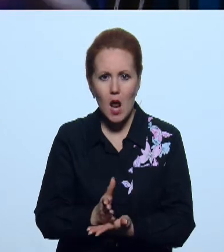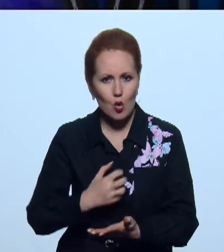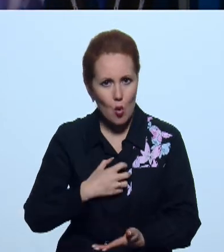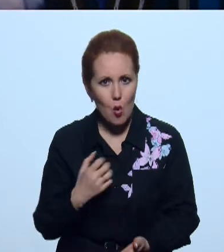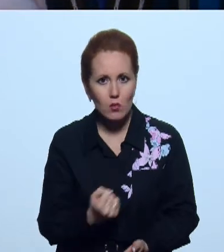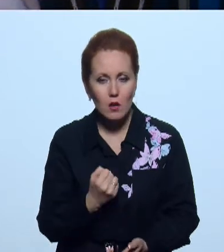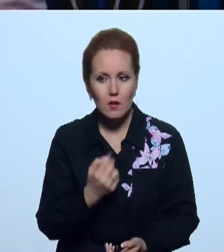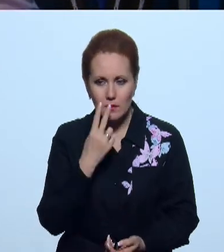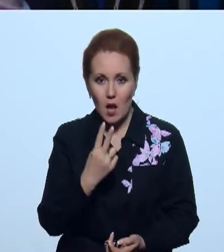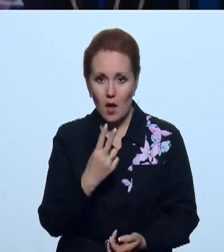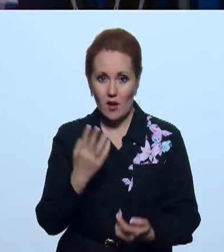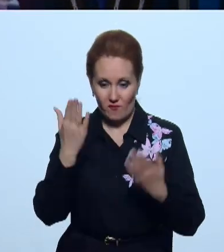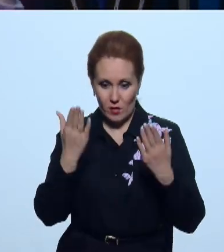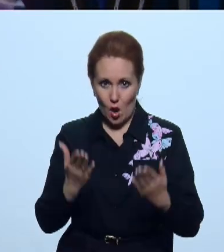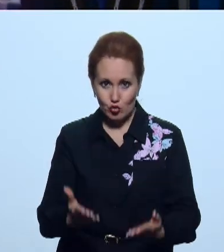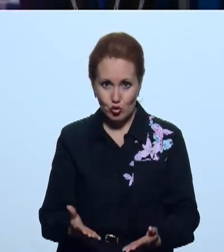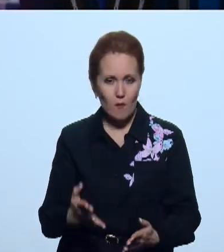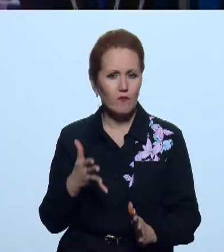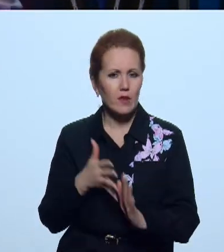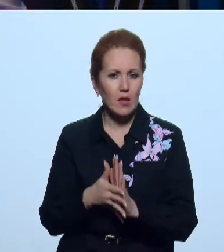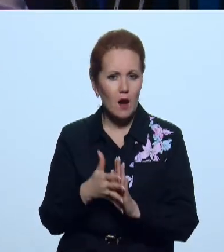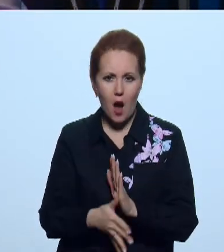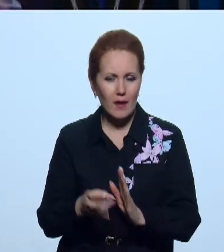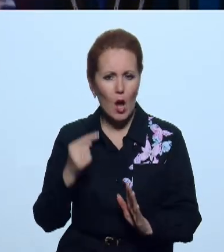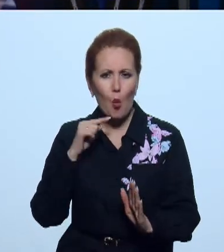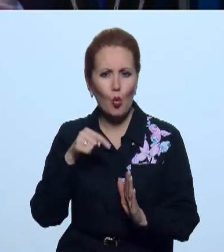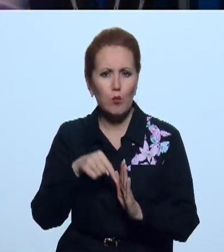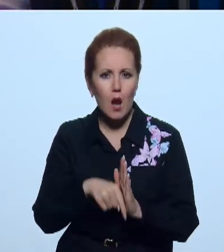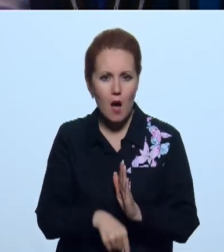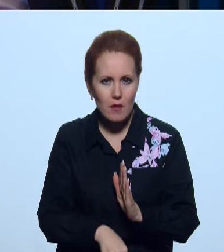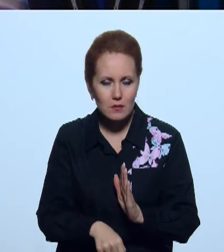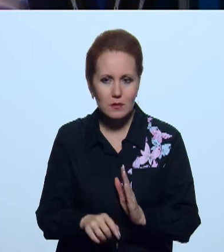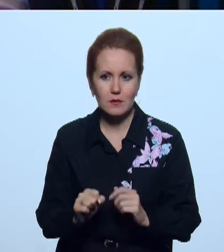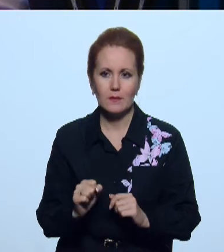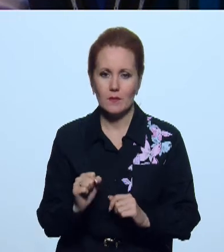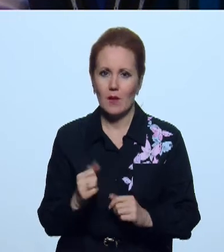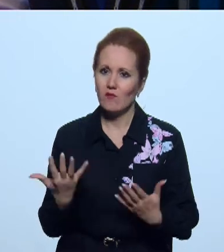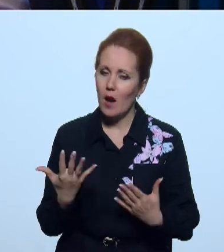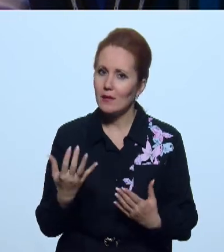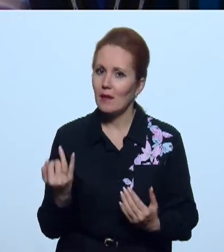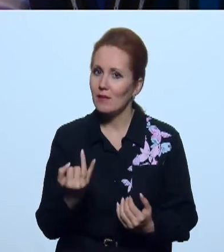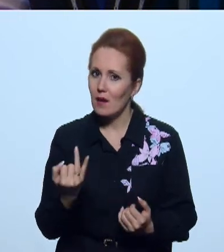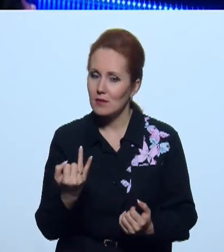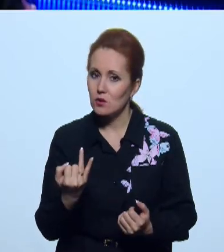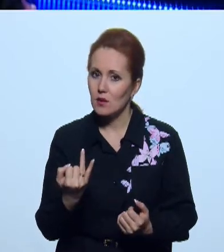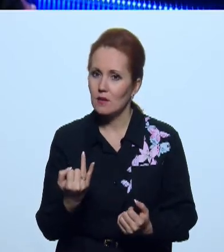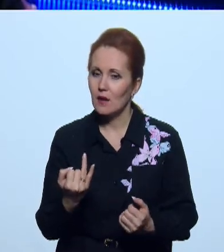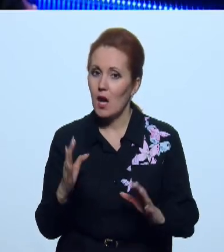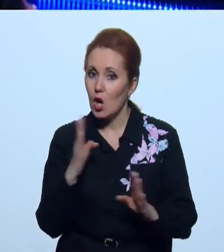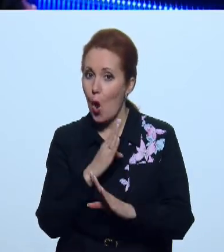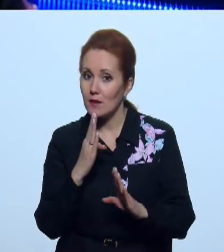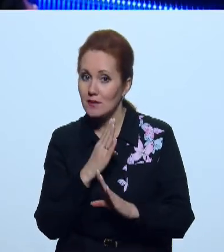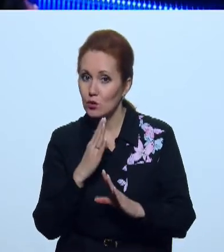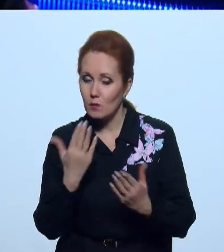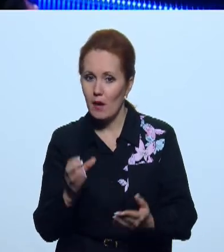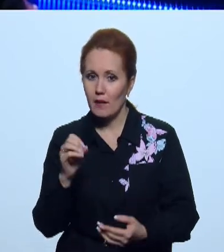глядя чисто внешне, не вникая, не углубляясь, да, допустим, вот в какие-то интересные коллизии судьбы